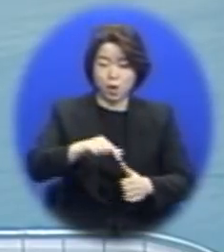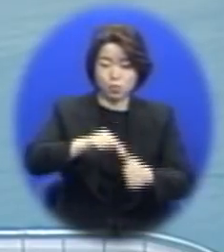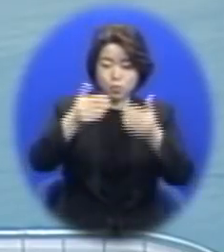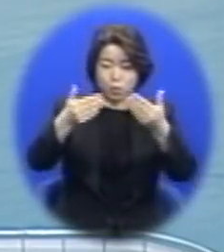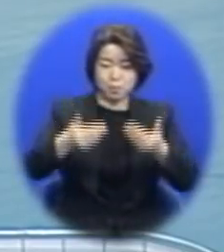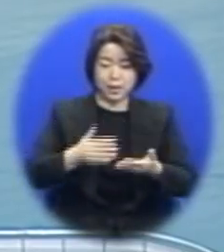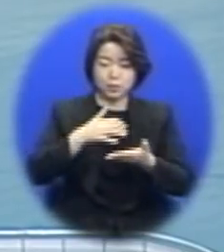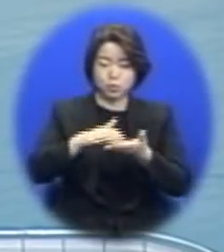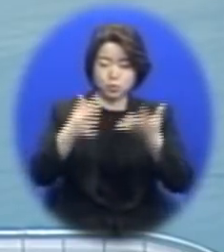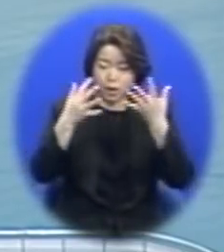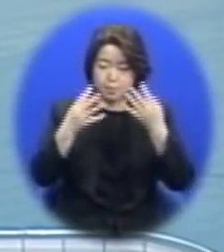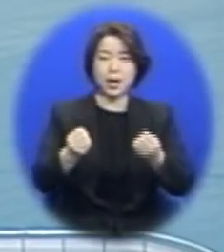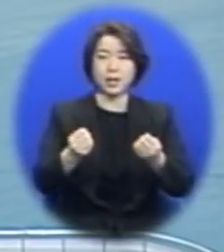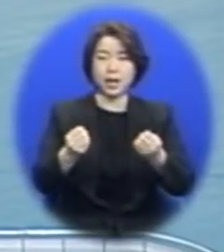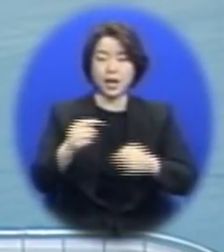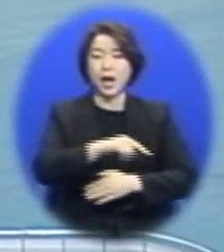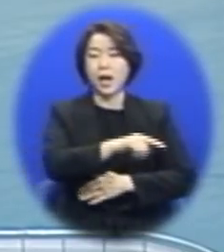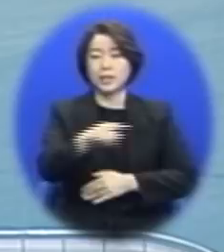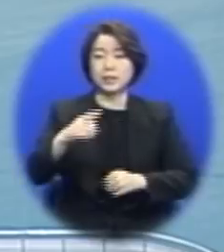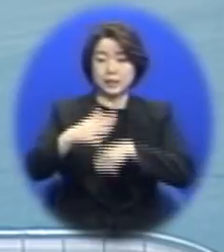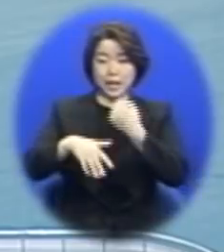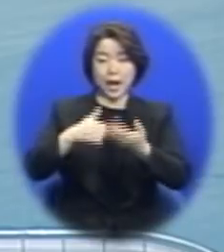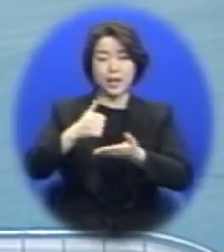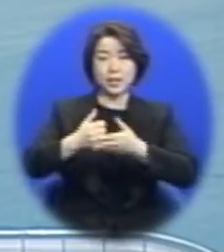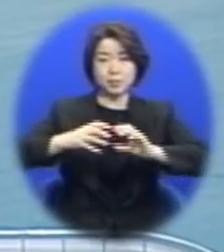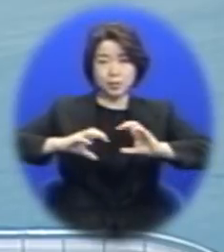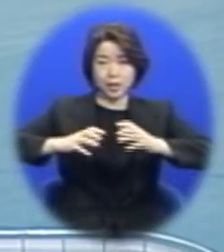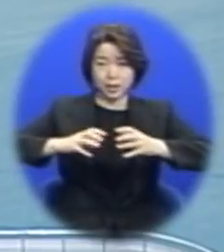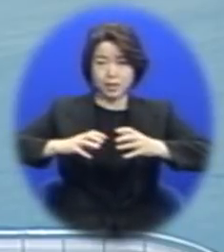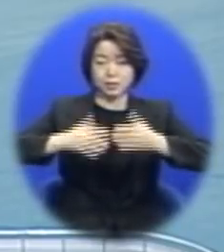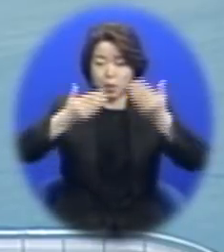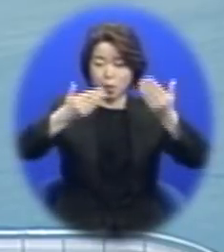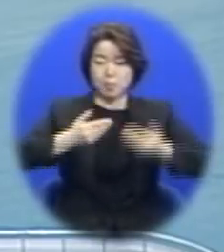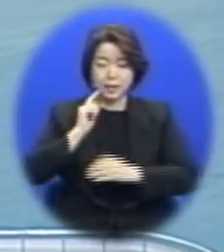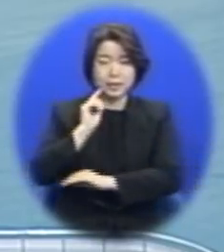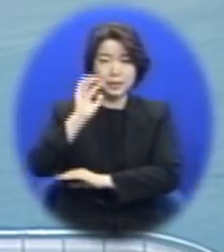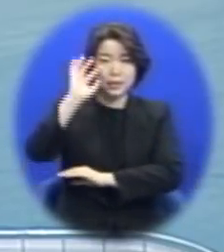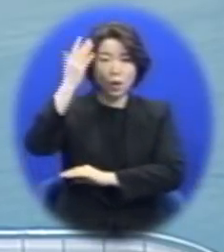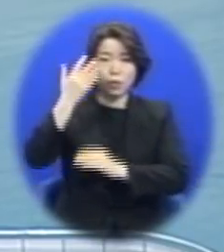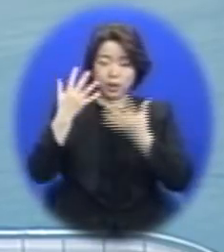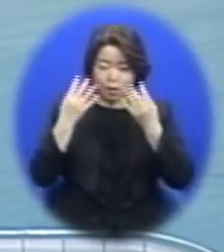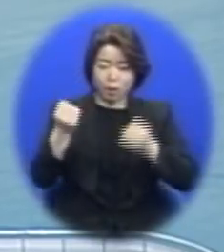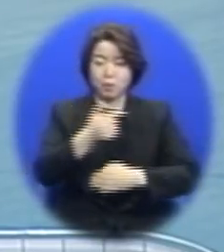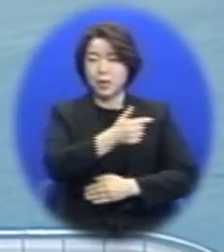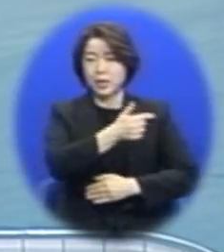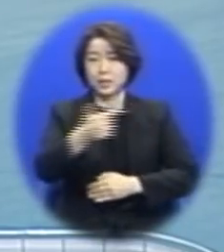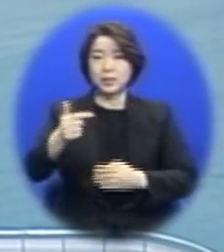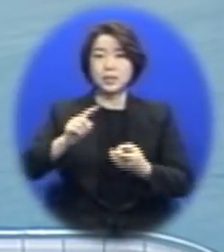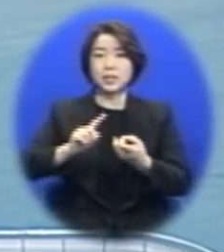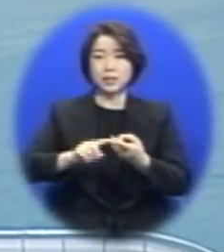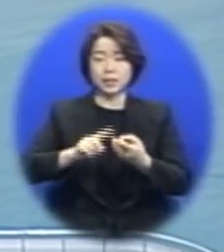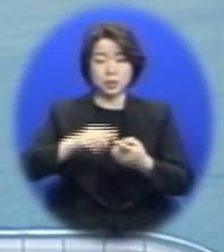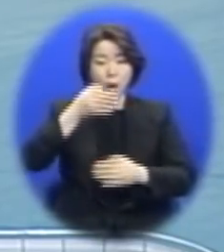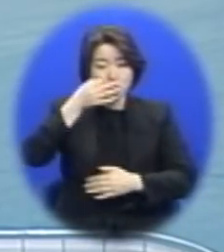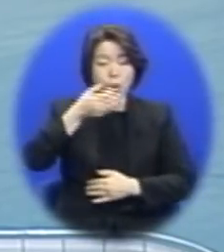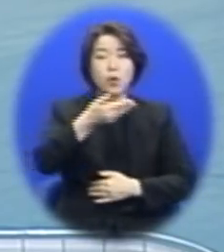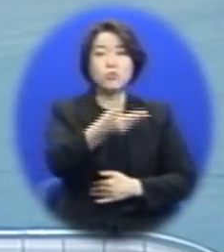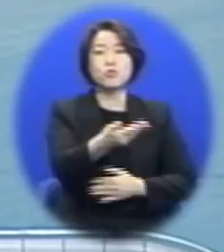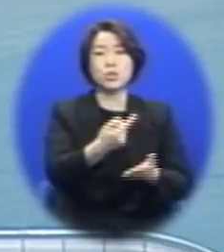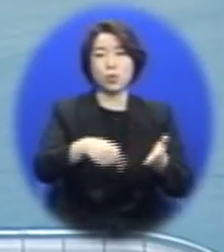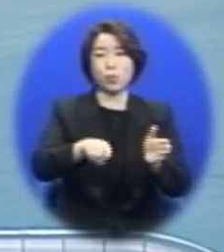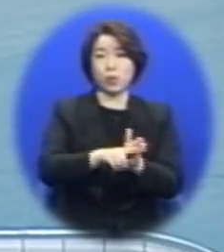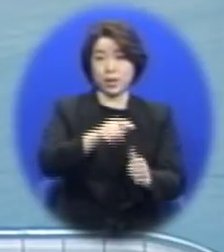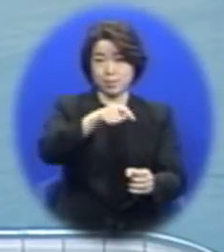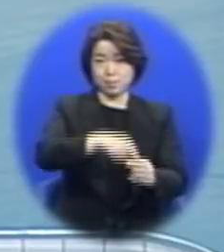많으며 그들이 하나님의 나라에서 받는 영광이 얼마나 큰지를 보여주시려고 하심입니다. 그래서